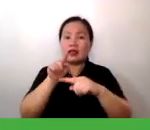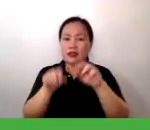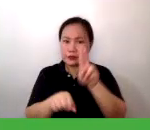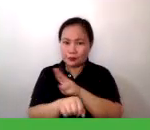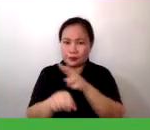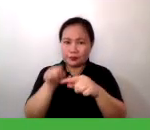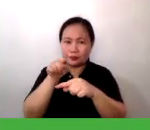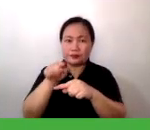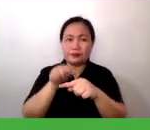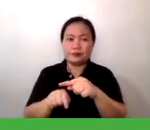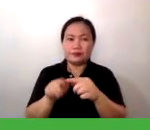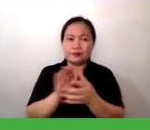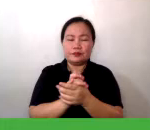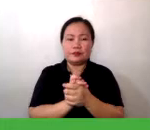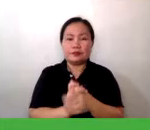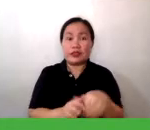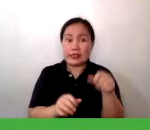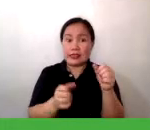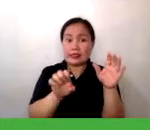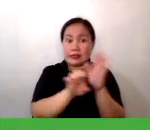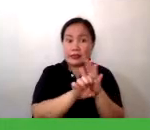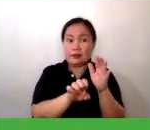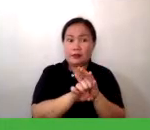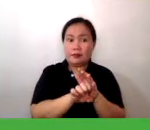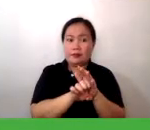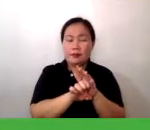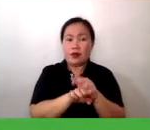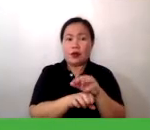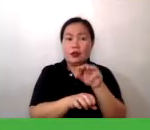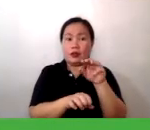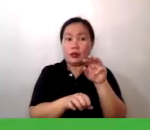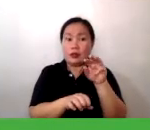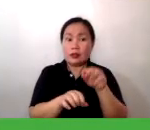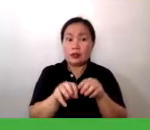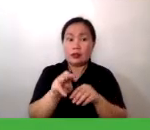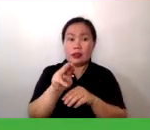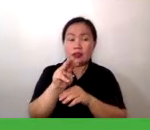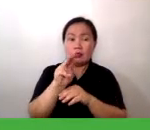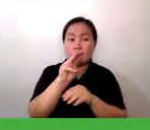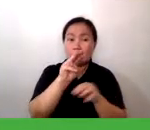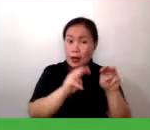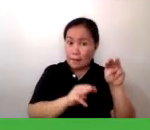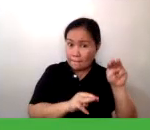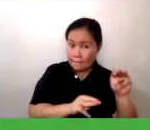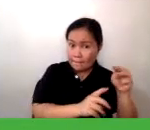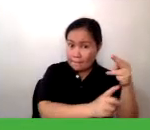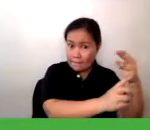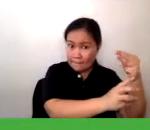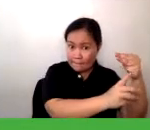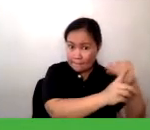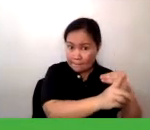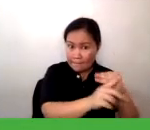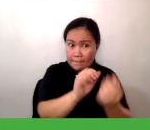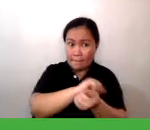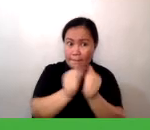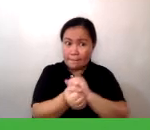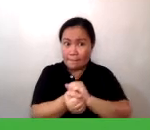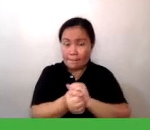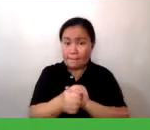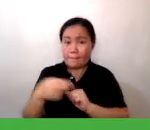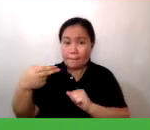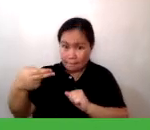sabi ko? We are dividing. So, yung 1 meter, i-divide mo by 10. If you're going to convert meter